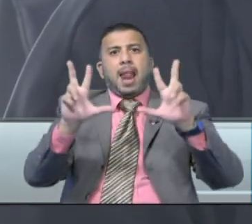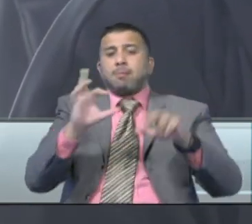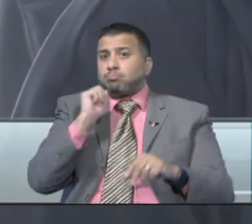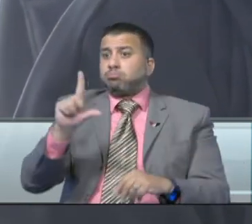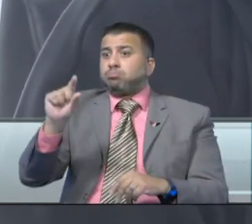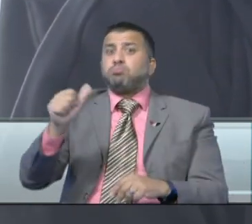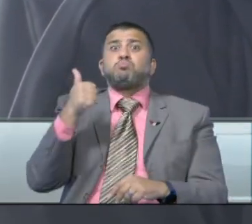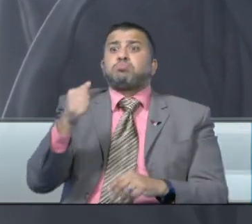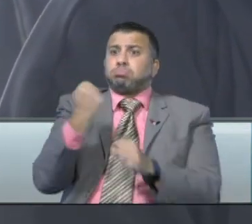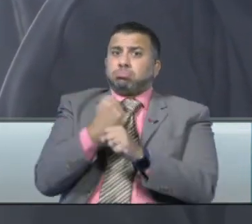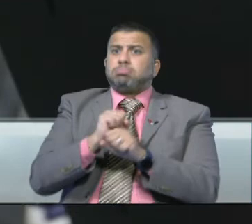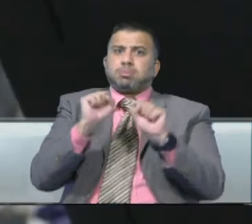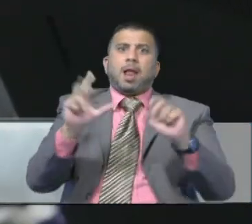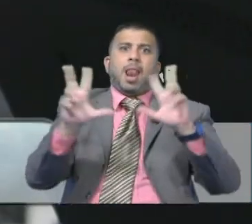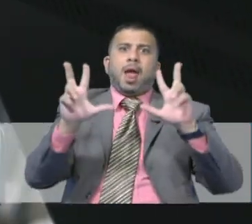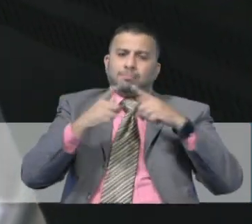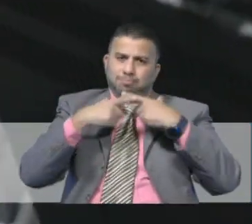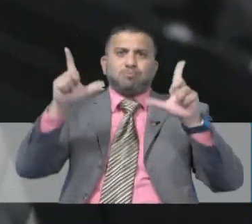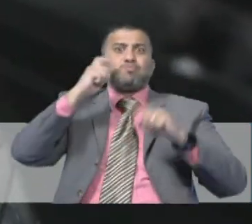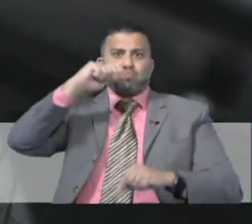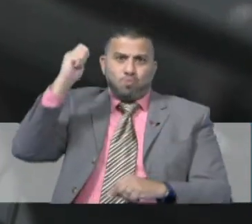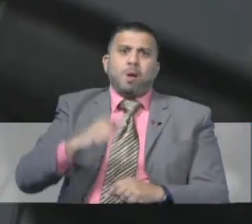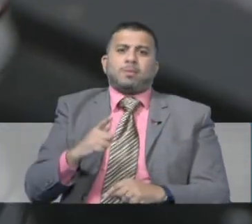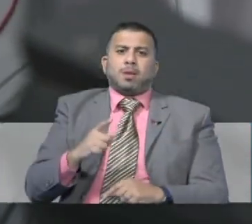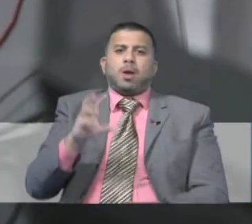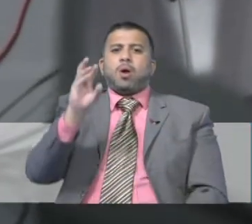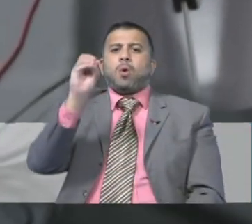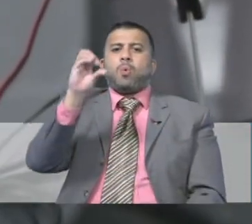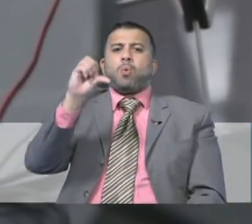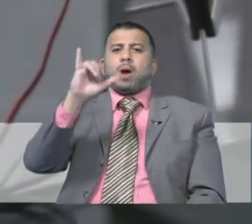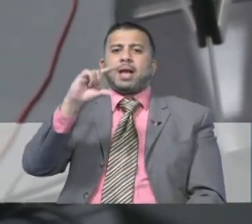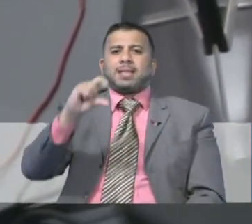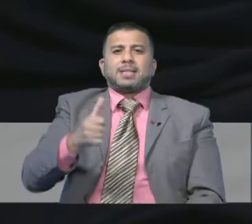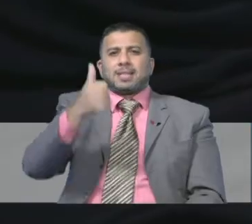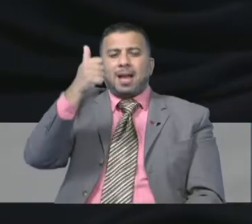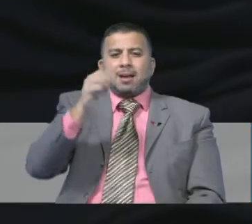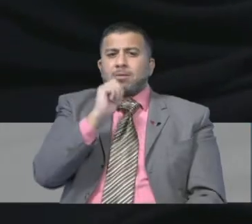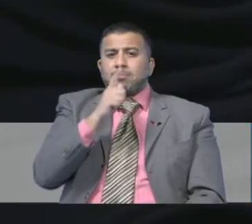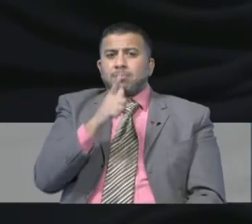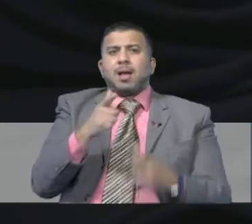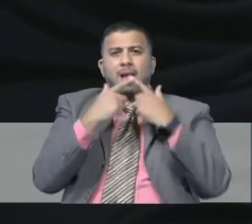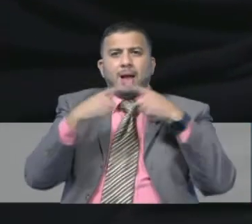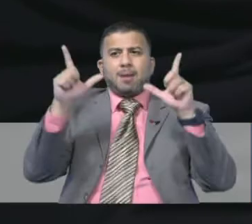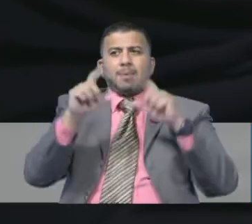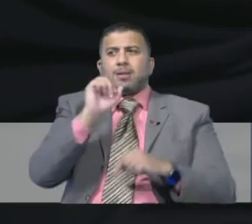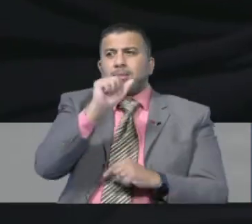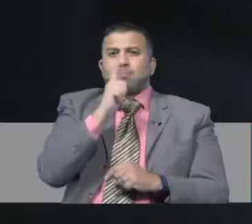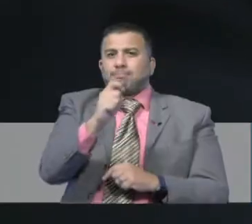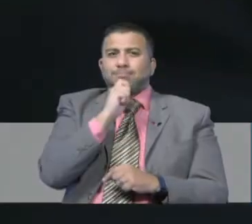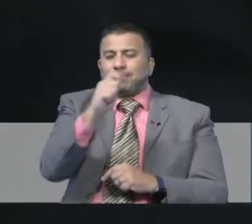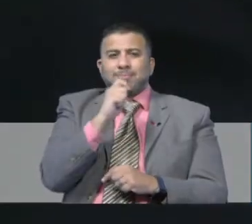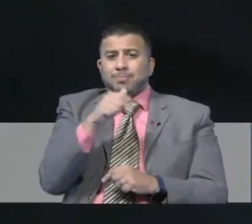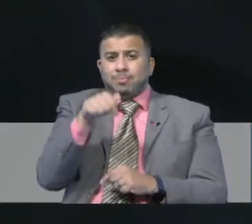وإثبات كفاءتهم في المجال. هويد الشرقي الوجه الجديد في تقديم نشرة أخبار